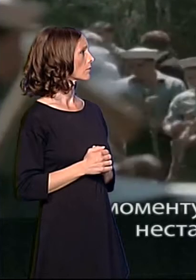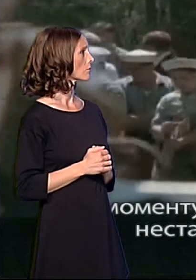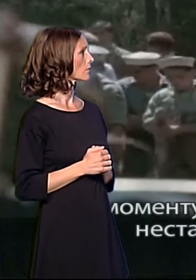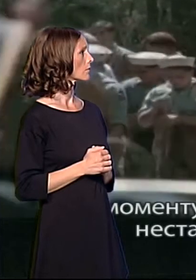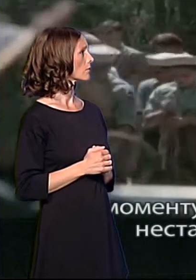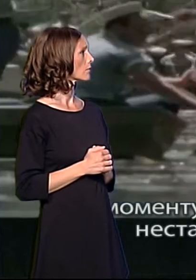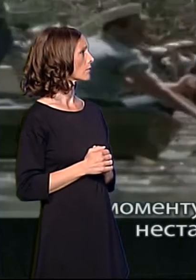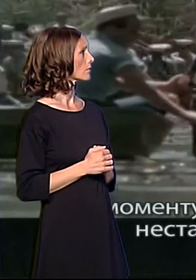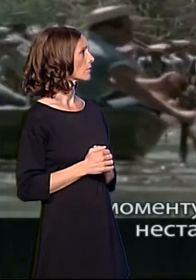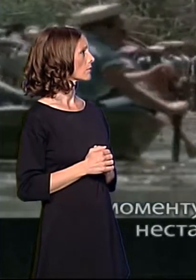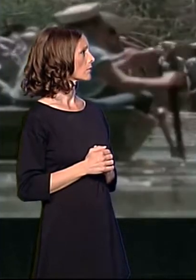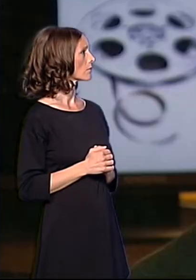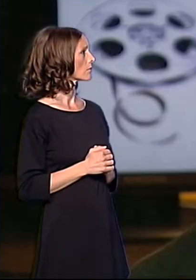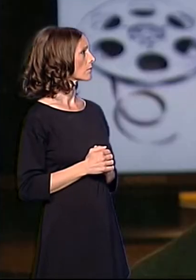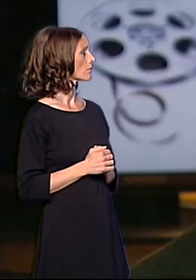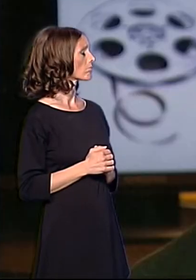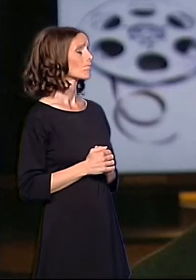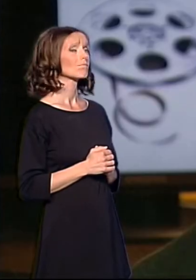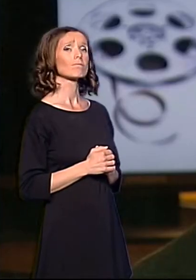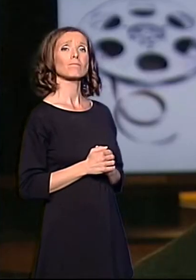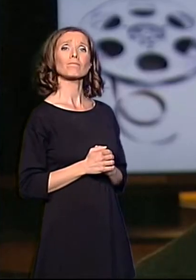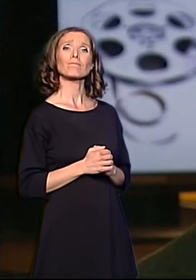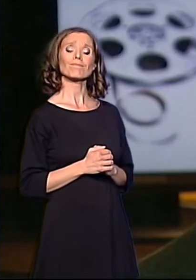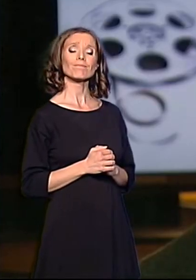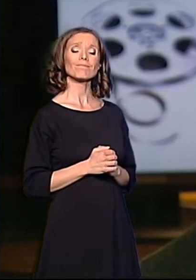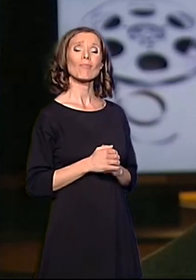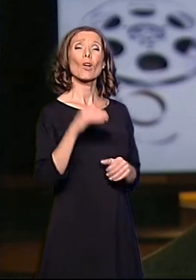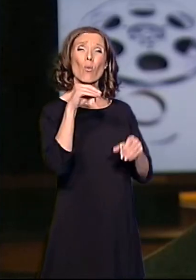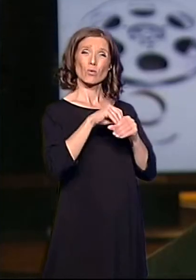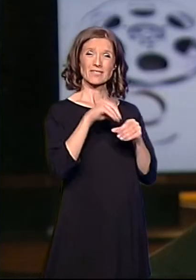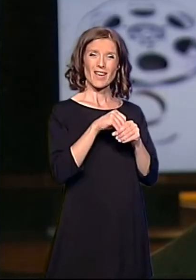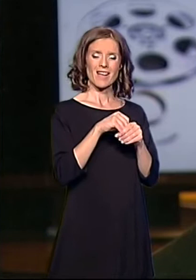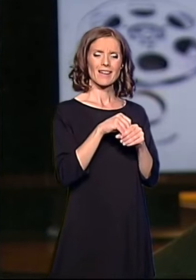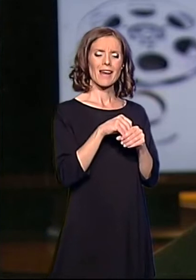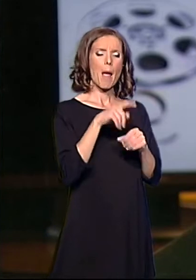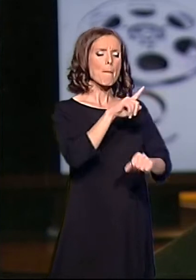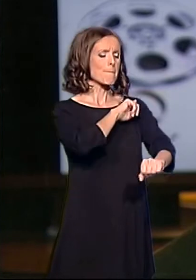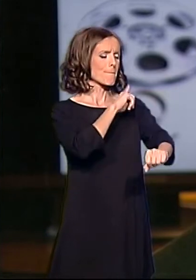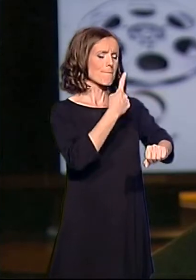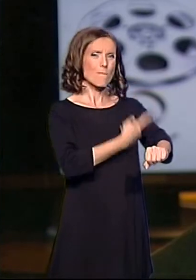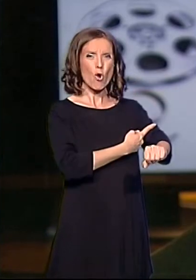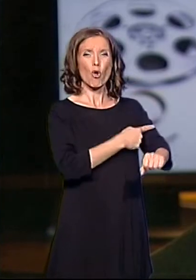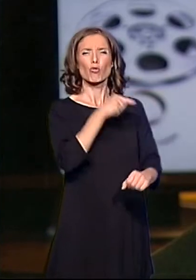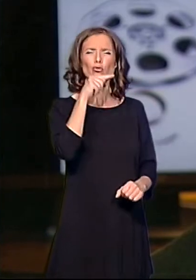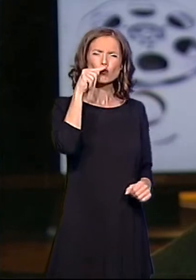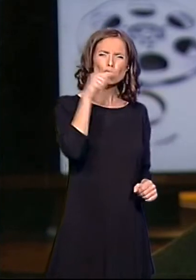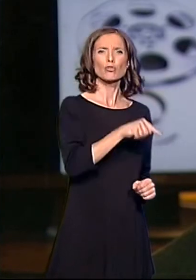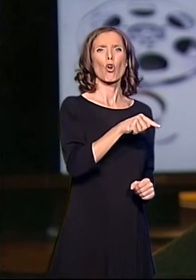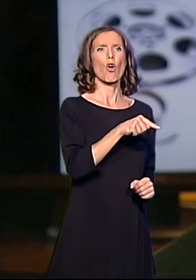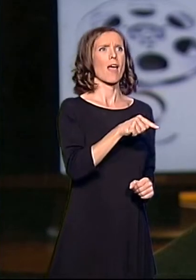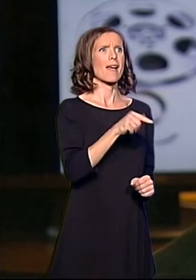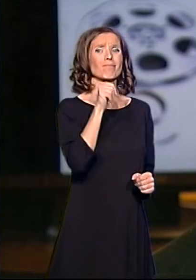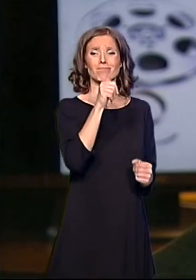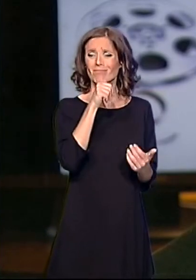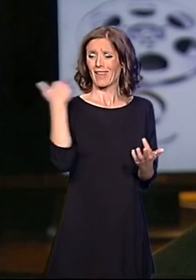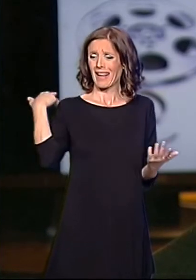rights workers disappeared, it was news. Pitanje moći je u stvari nešto sa čime se